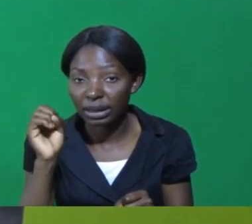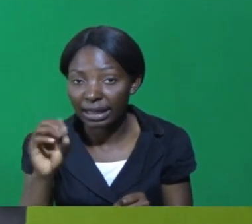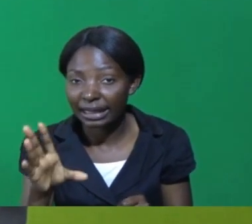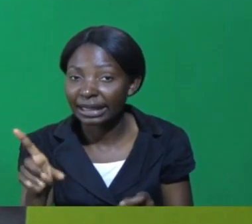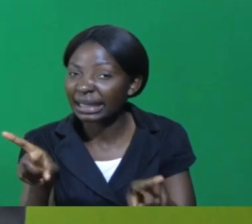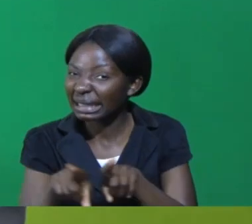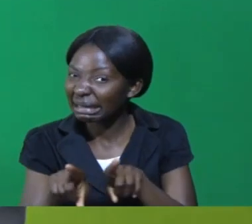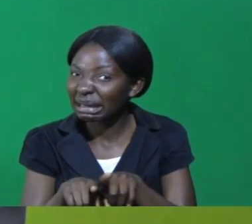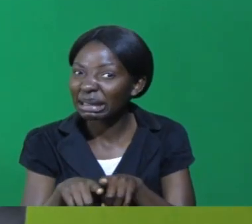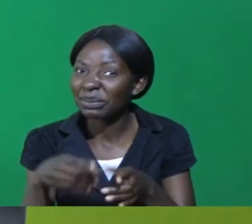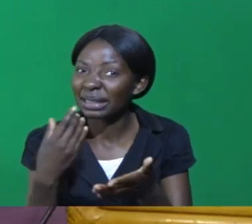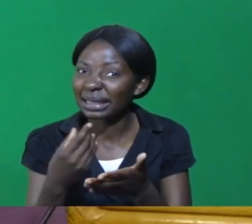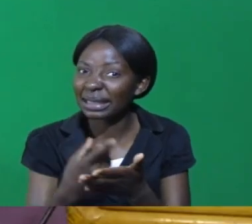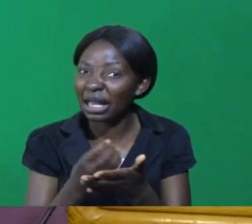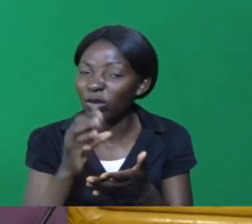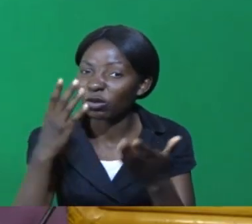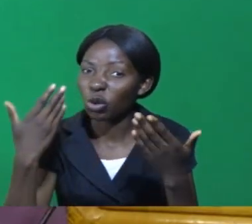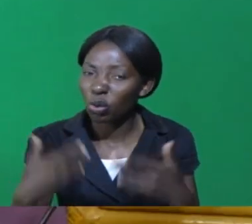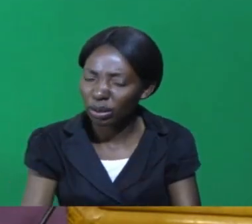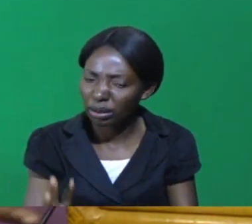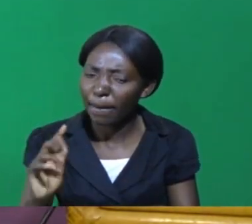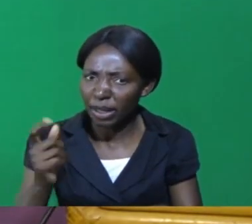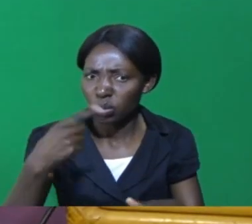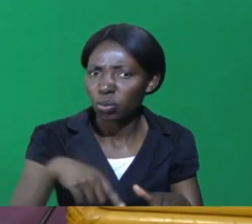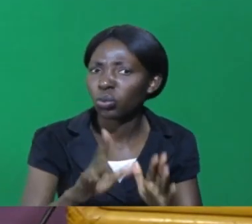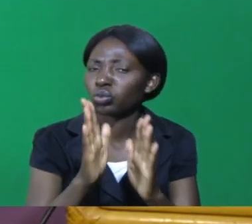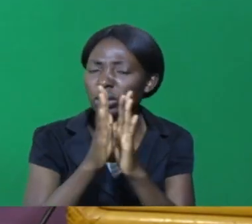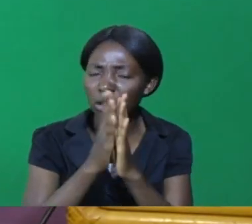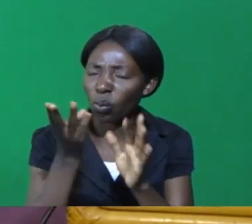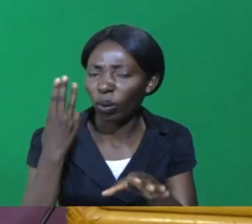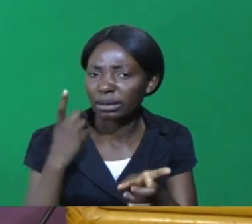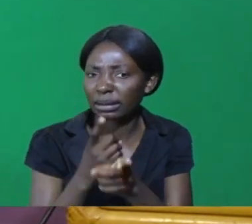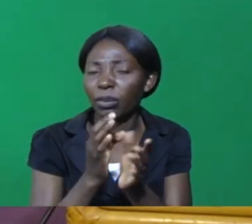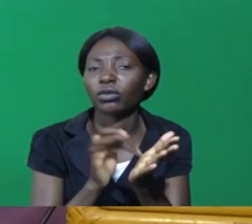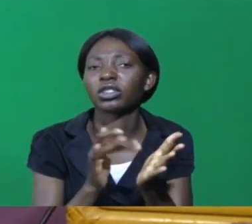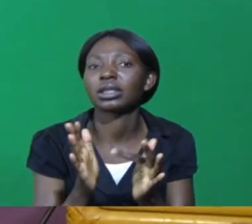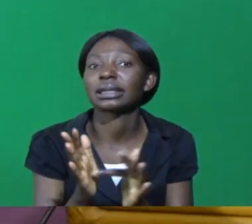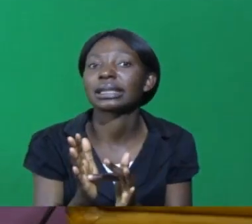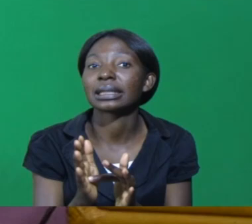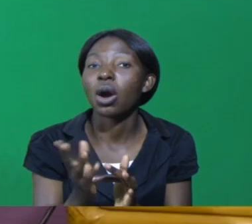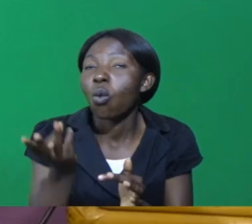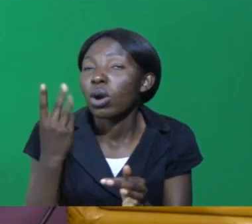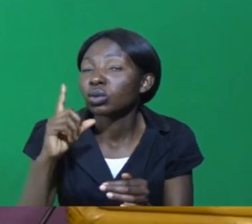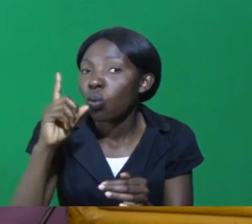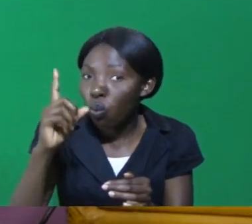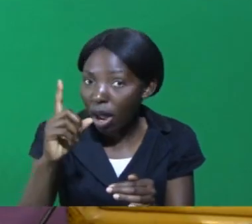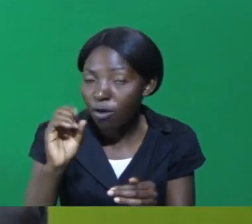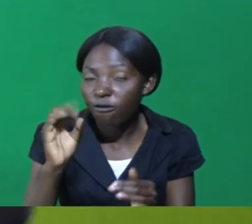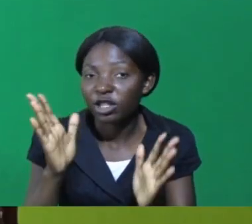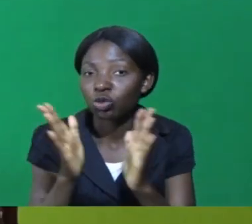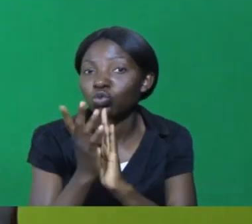wekurashika futi ka. Haazi wekurashika asina umboita zvechechi. Okay. Muri kutoona kuti Judas aitova patimu